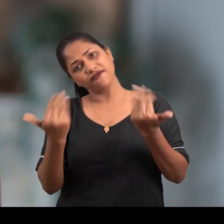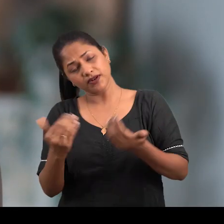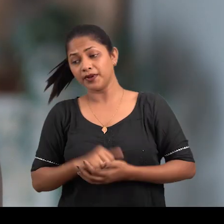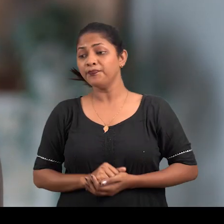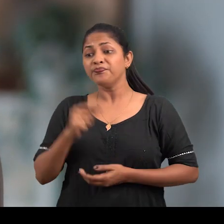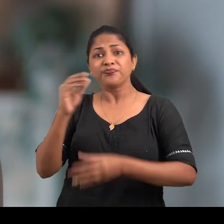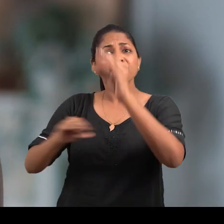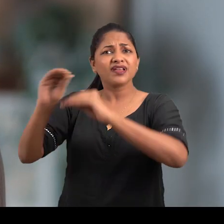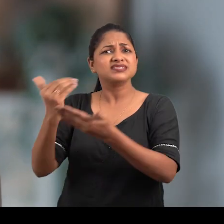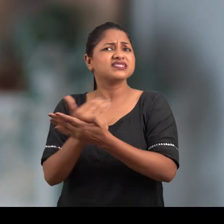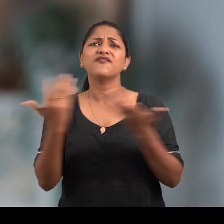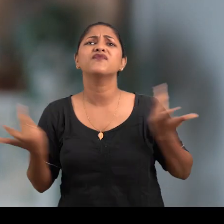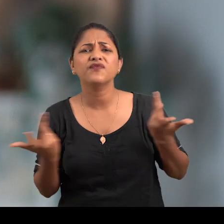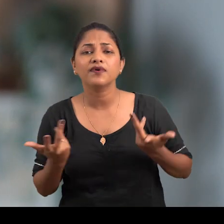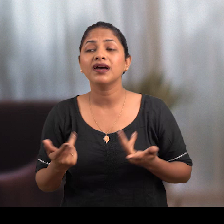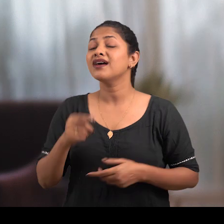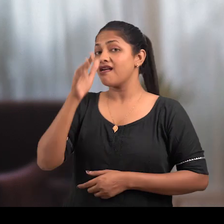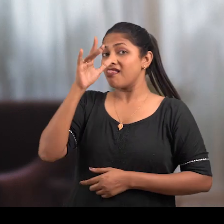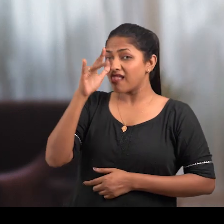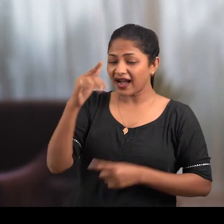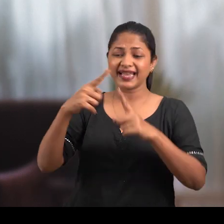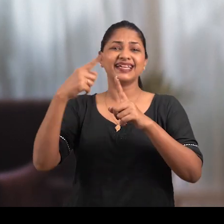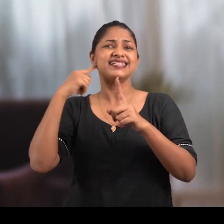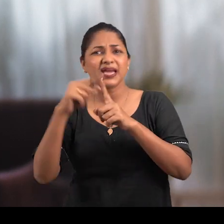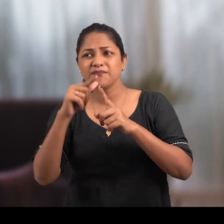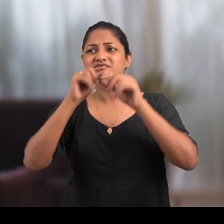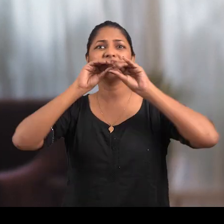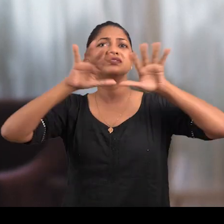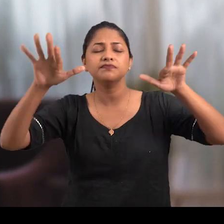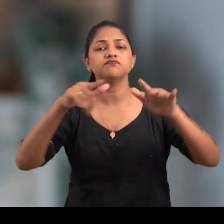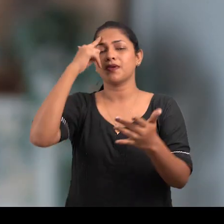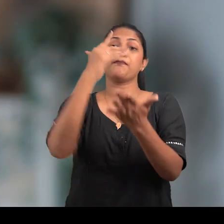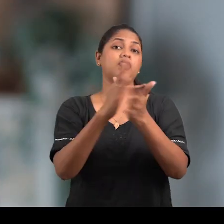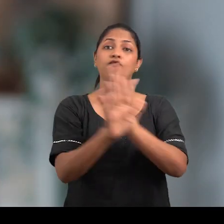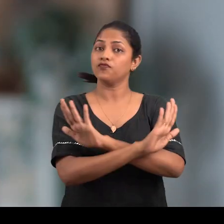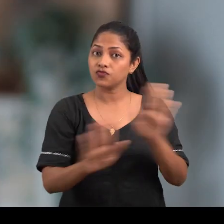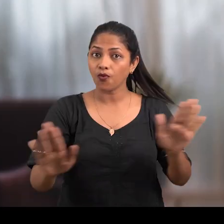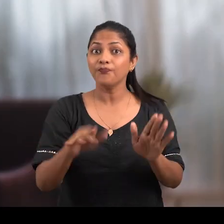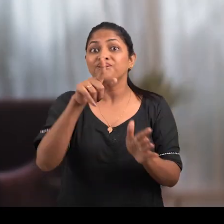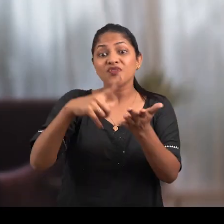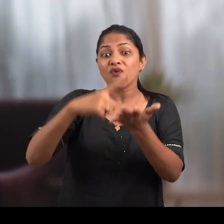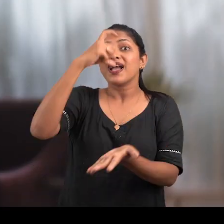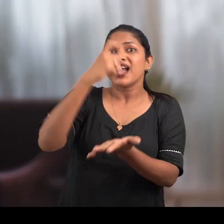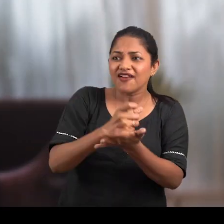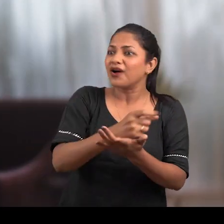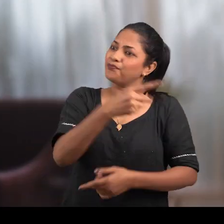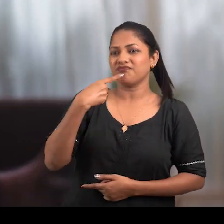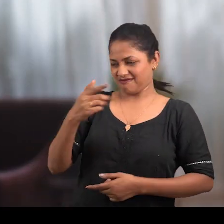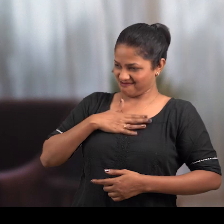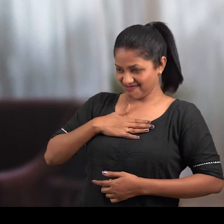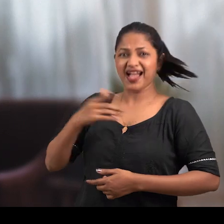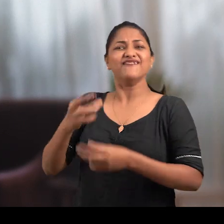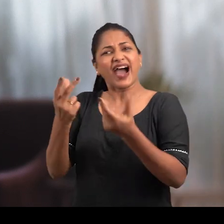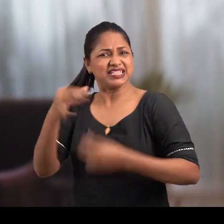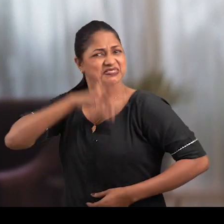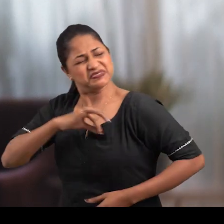বিনিয়োগ নিরাপদ রাখার জন্য কি করা উচিত? গুজব আর টিপসের ওপর একদম ভরসা করবি না। যারা গ্যারেন্টেড অথবা খুব